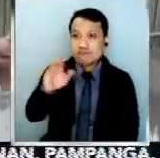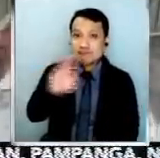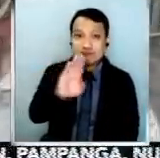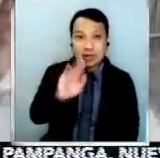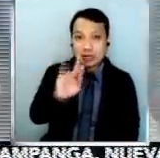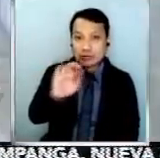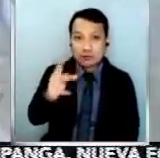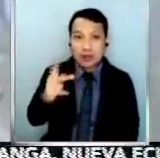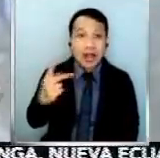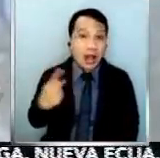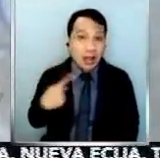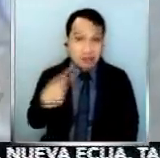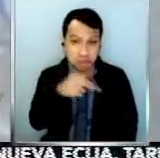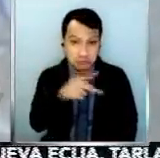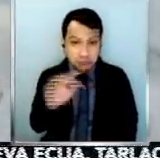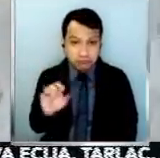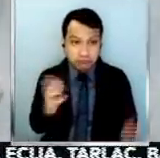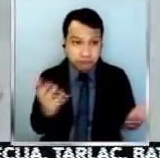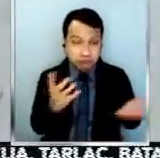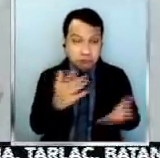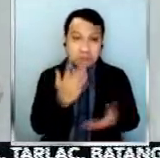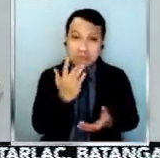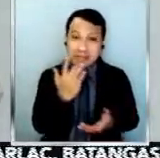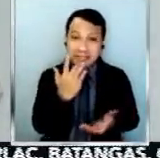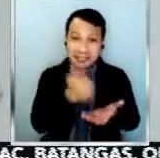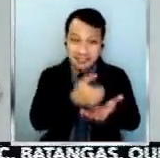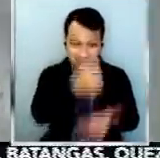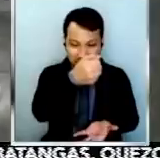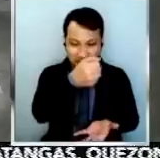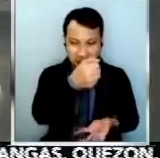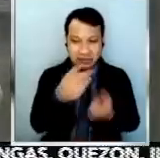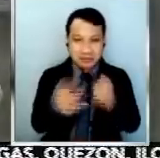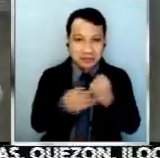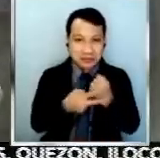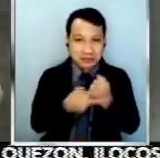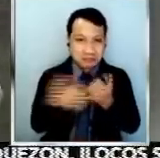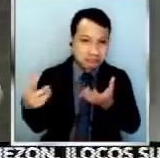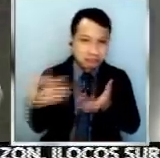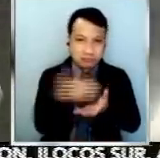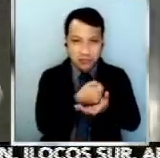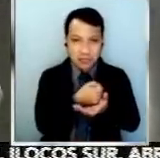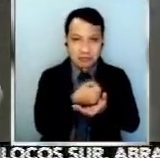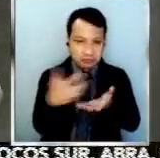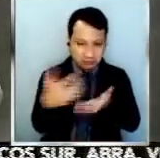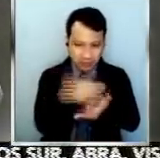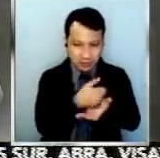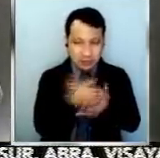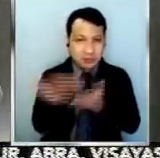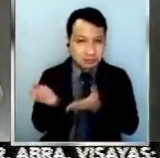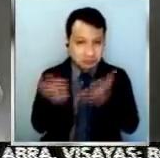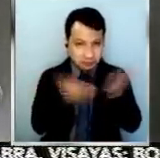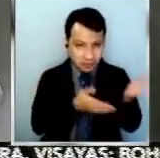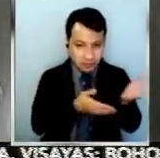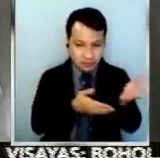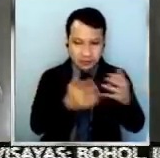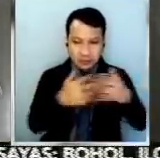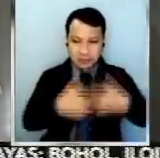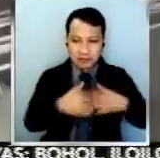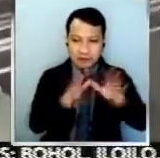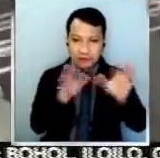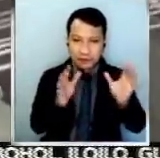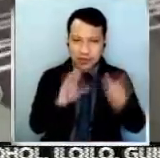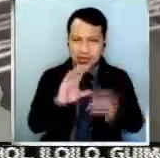plastic bottle. Pinipipi ang mga naipong plastic bottle. Pagkatapos, dinadala sa isang textile factory ng isang